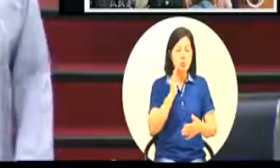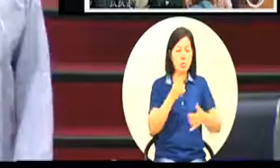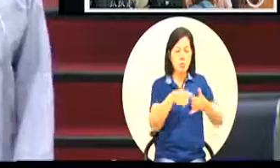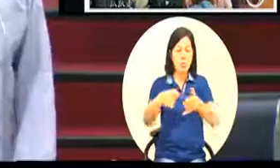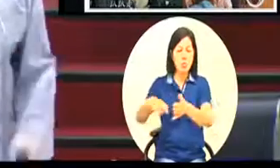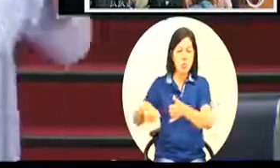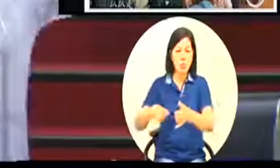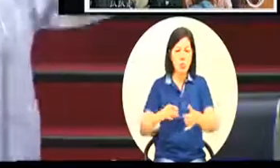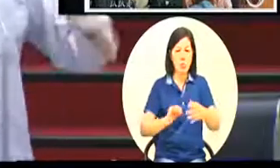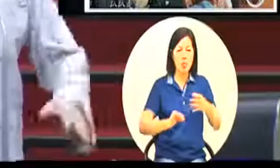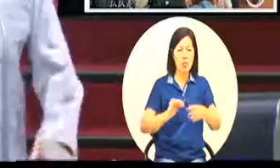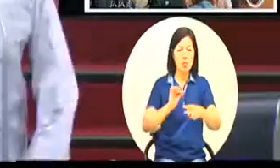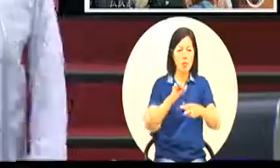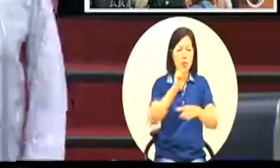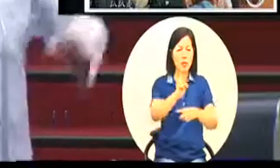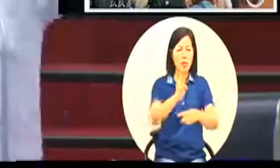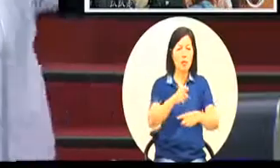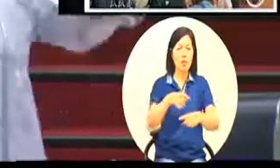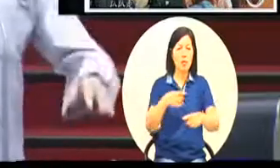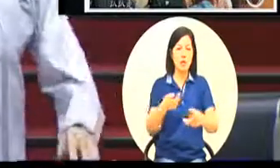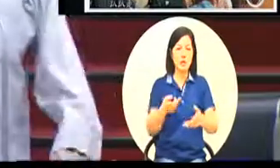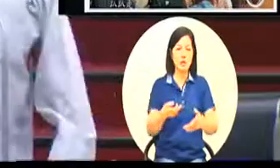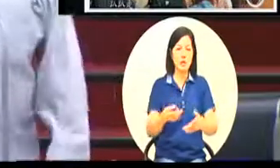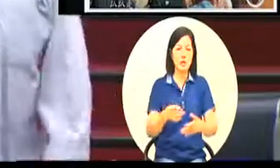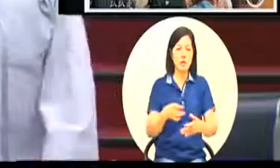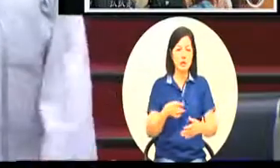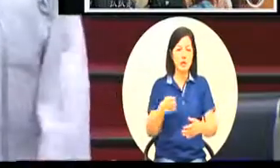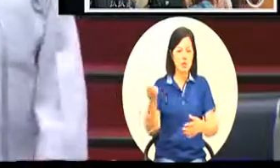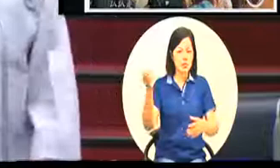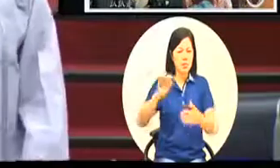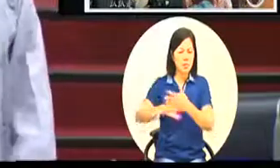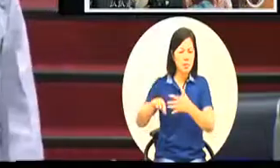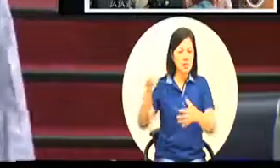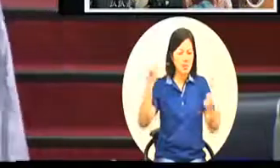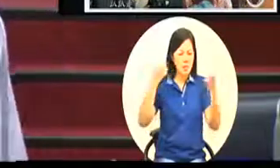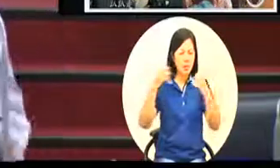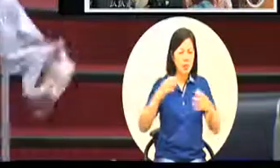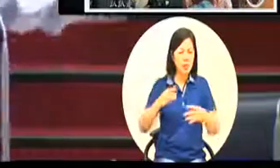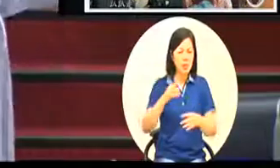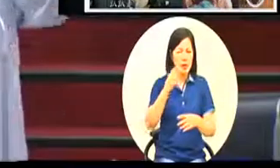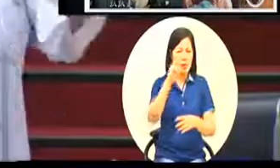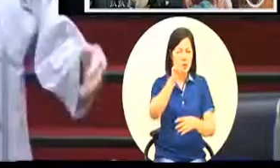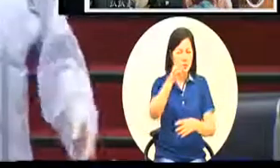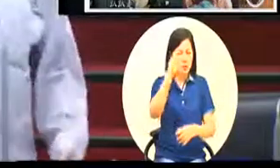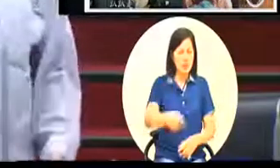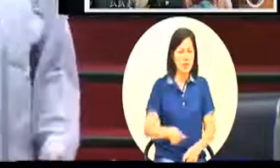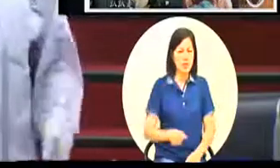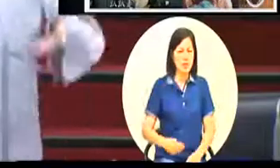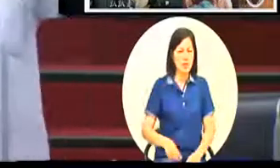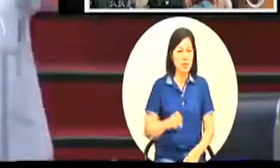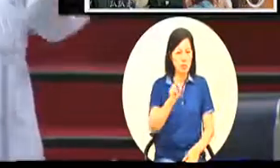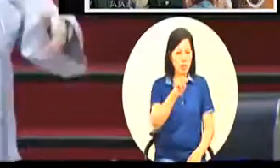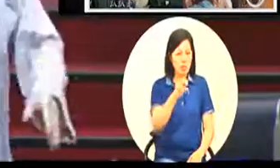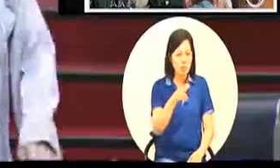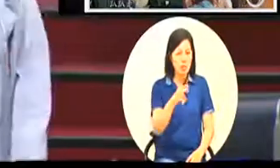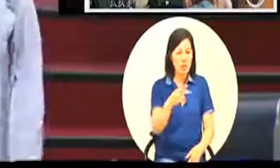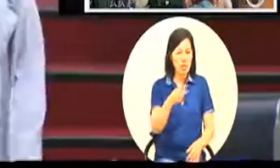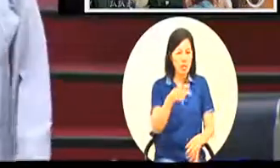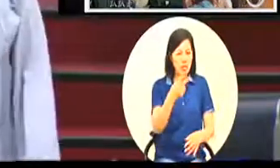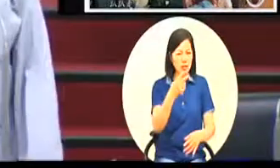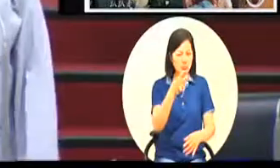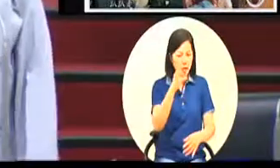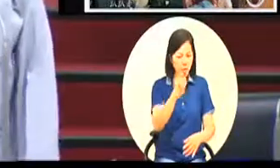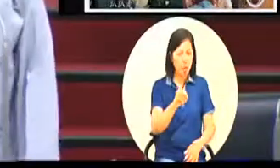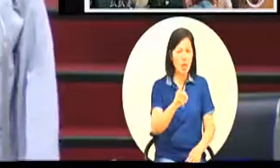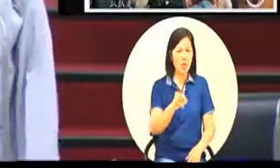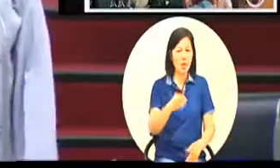声讲十外个，就一我太着搁当仔咧电台咧主持节目，我嘛摕着200万，我照常啊共吐20万